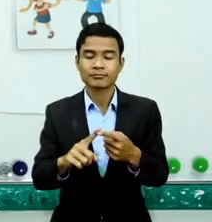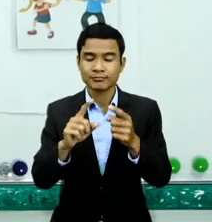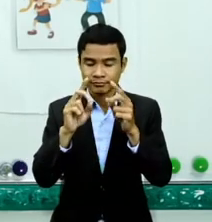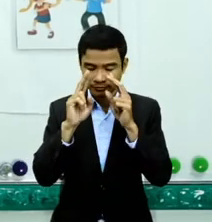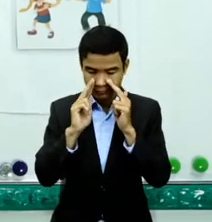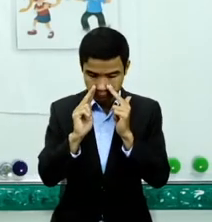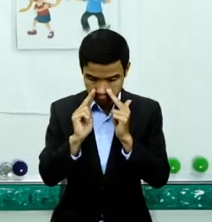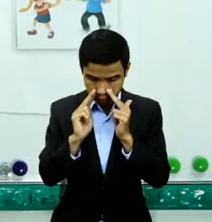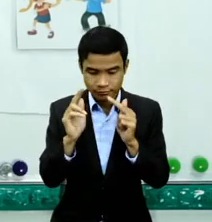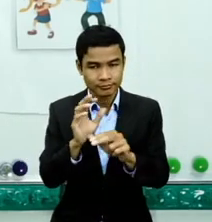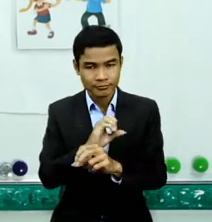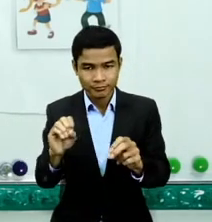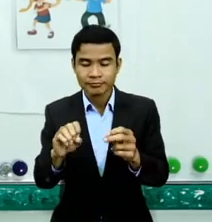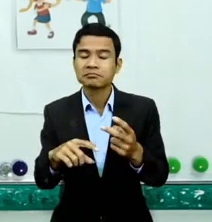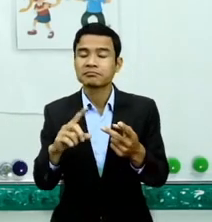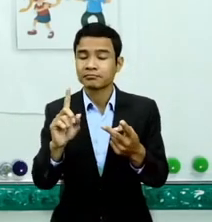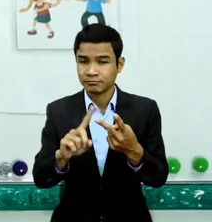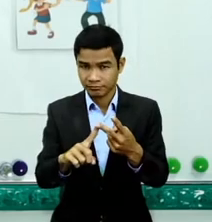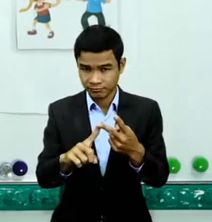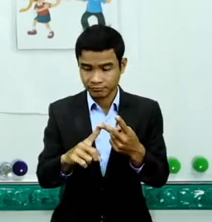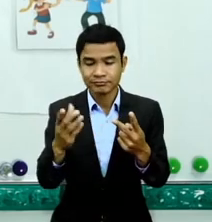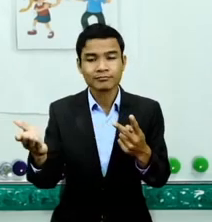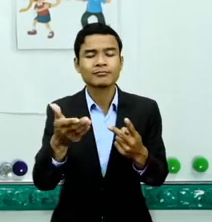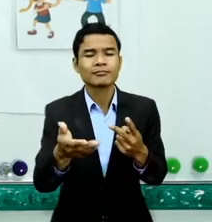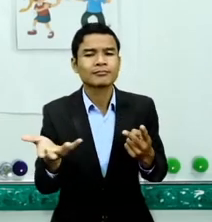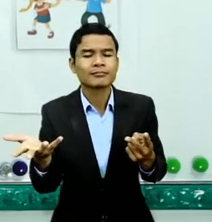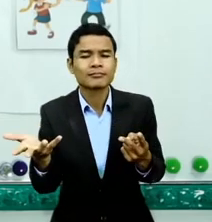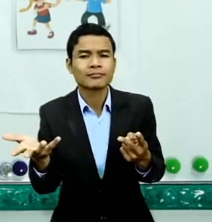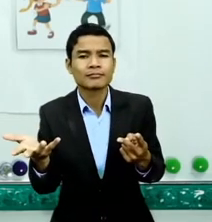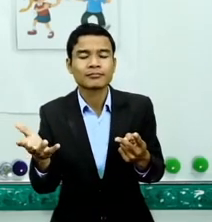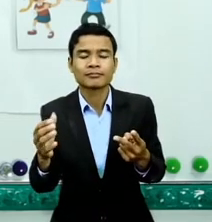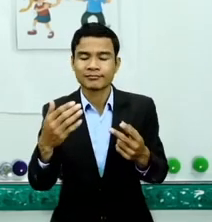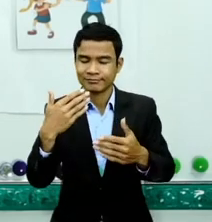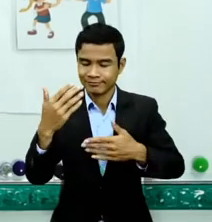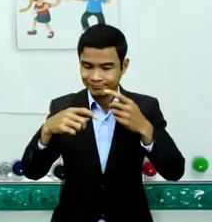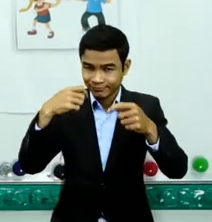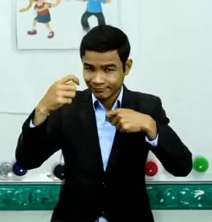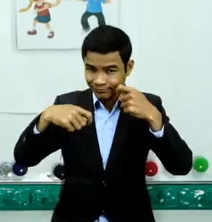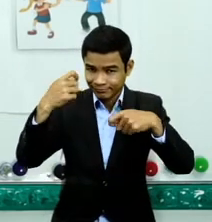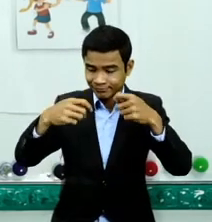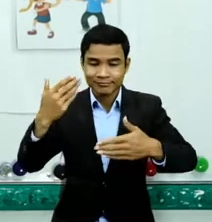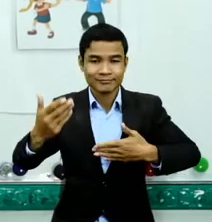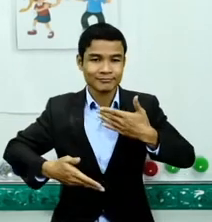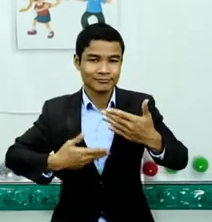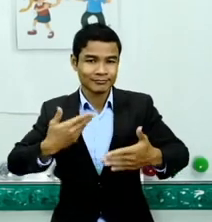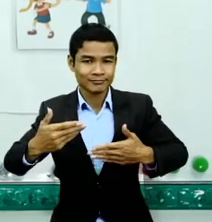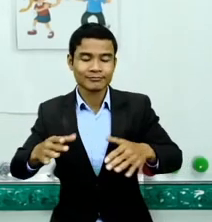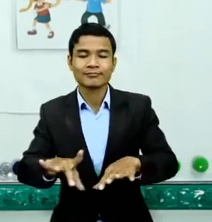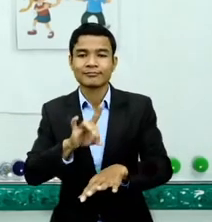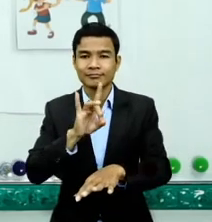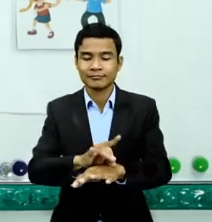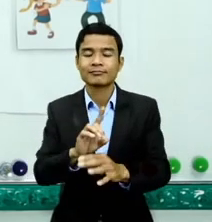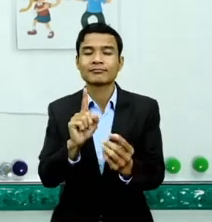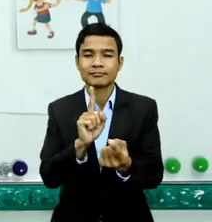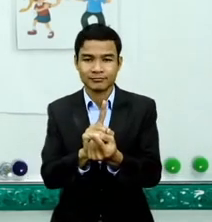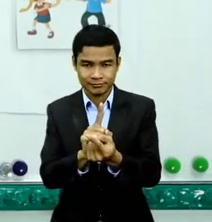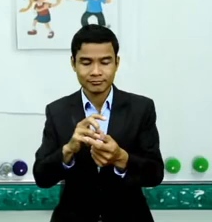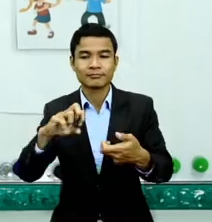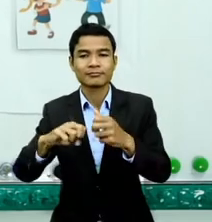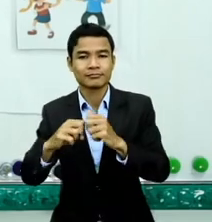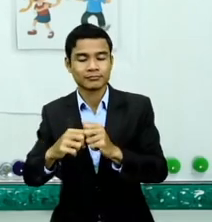vỡ chà mùi tiết phô ở dưỡng ngay tiết con chà sập bài rỉ rỉ chà bế chua bánh